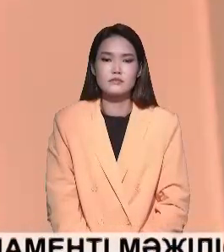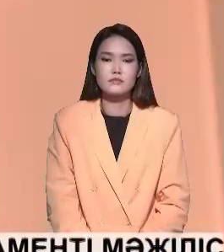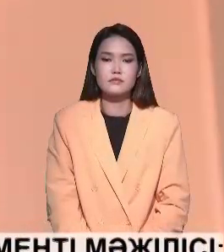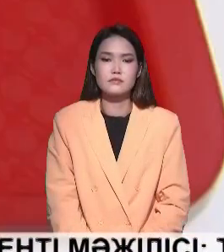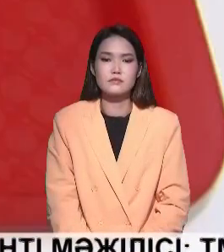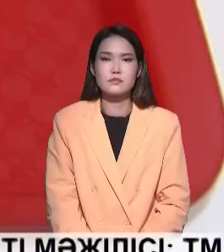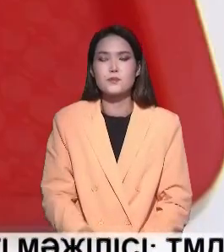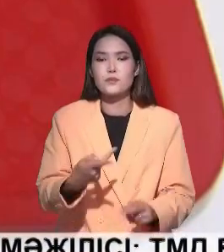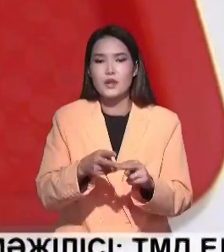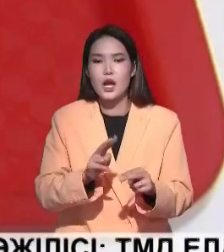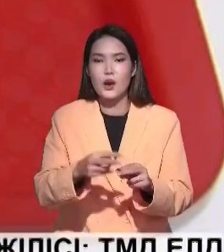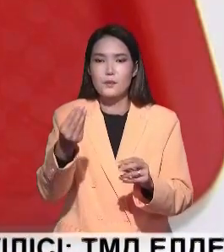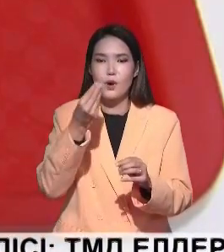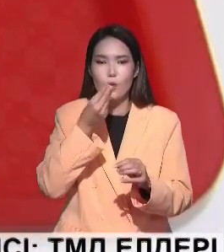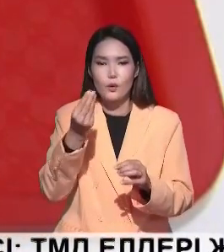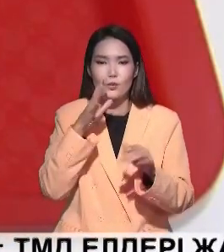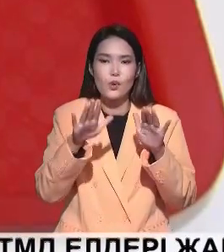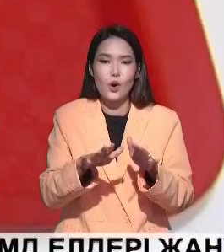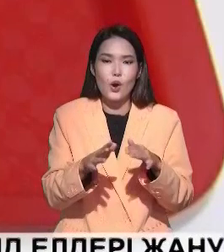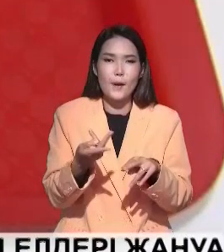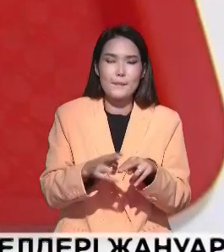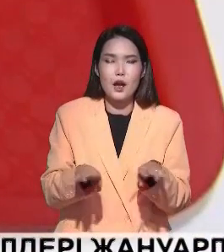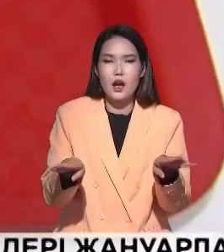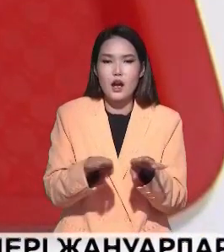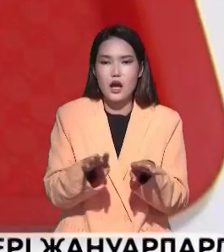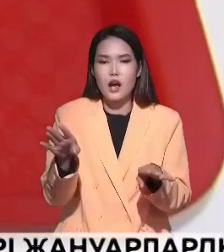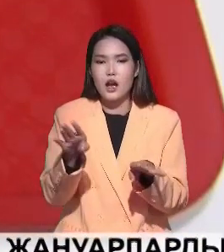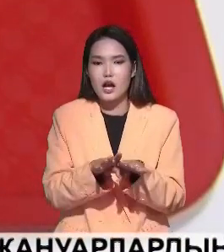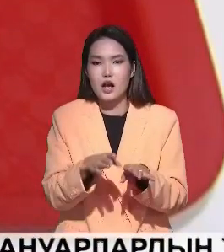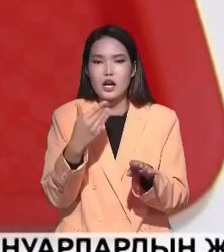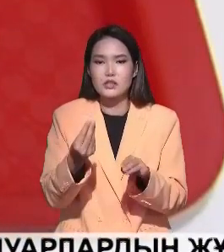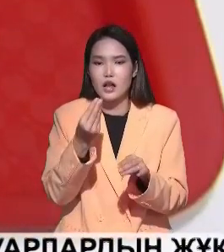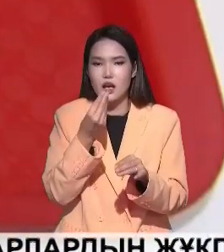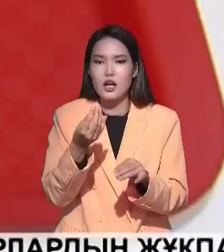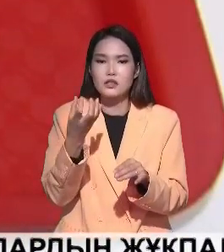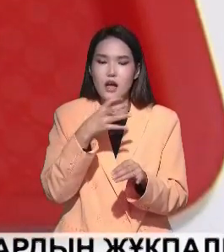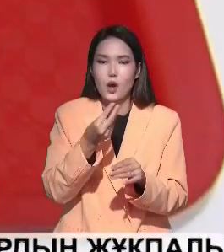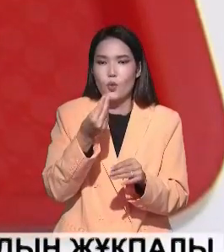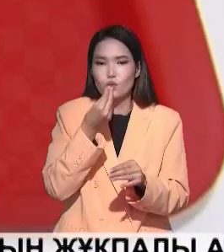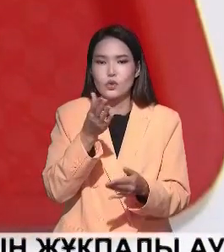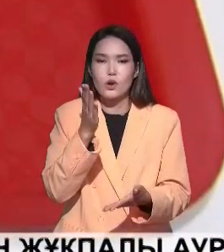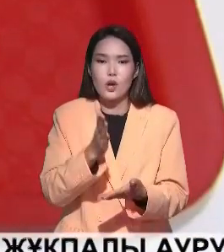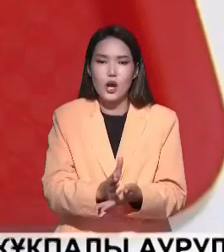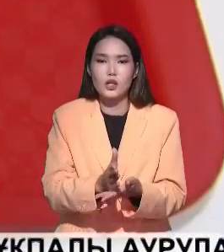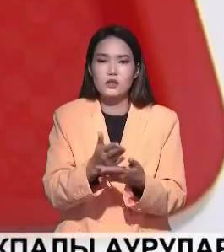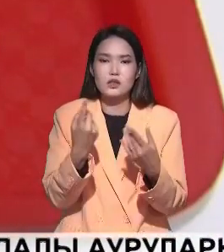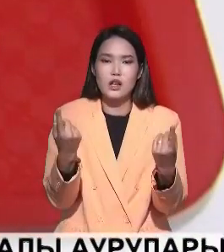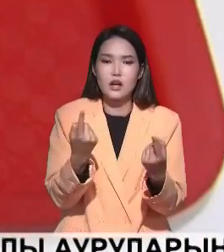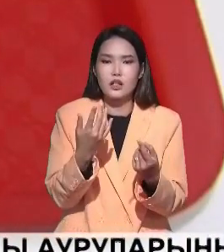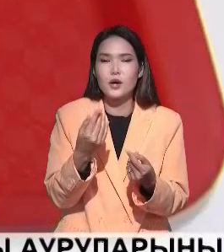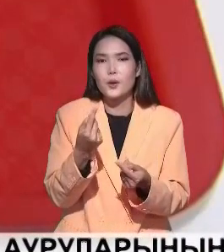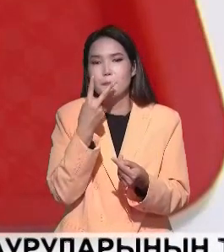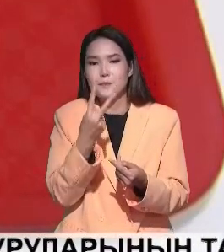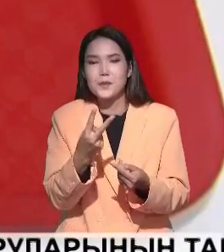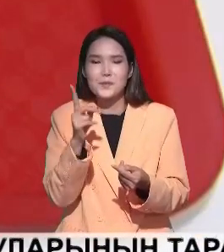Мектептегі ыстық тағам міне дәл осындай. Компоты бар, ыстық асы бар. Түрі өте дәмді